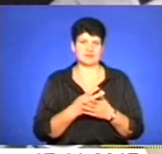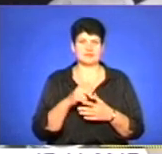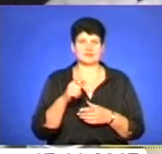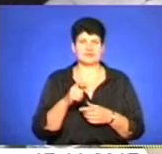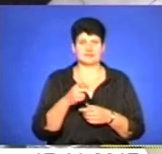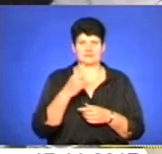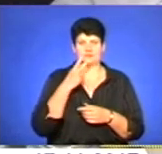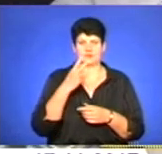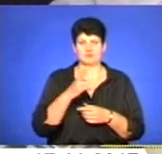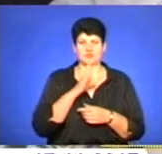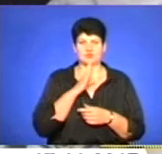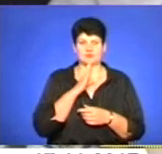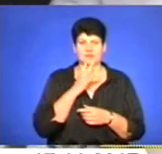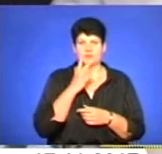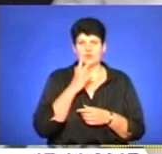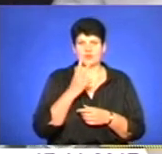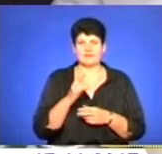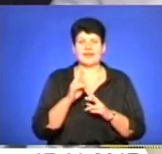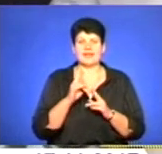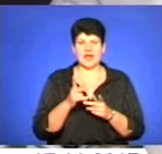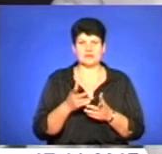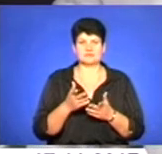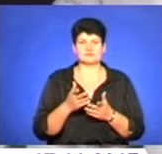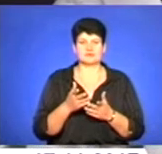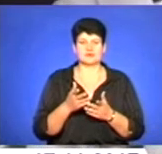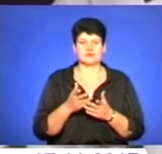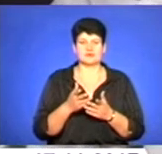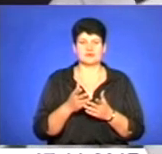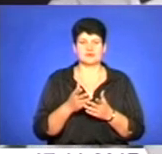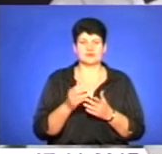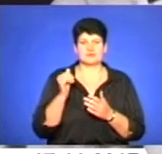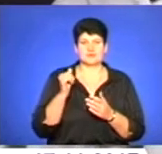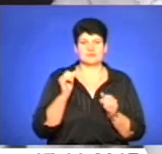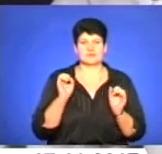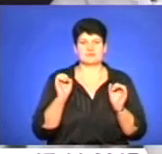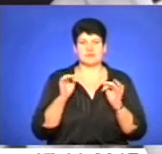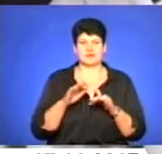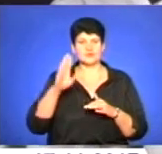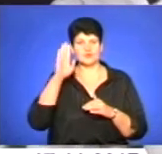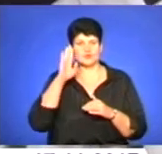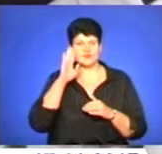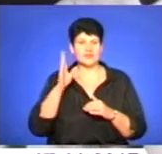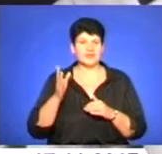жінок, які подивляться, як їх за плечима та збираються чоловіки їм